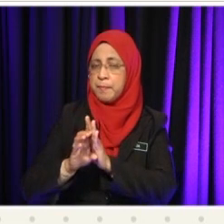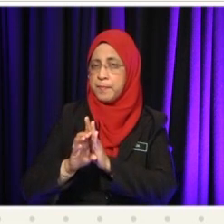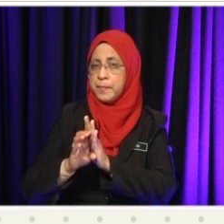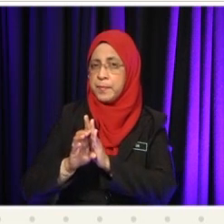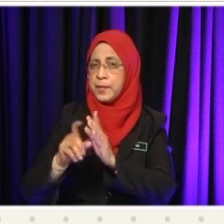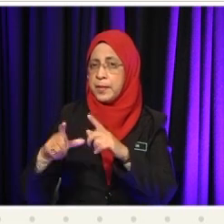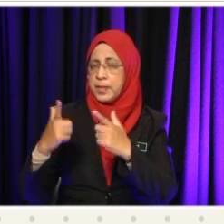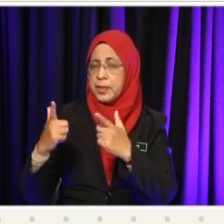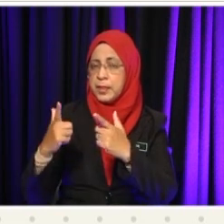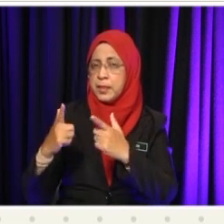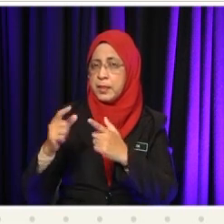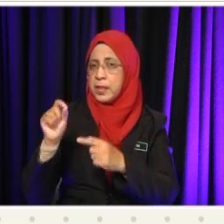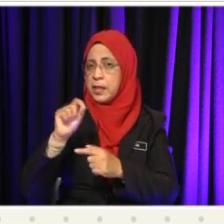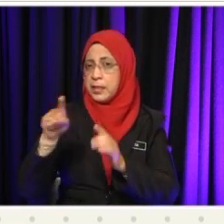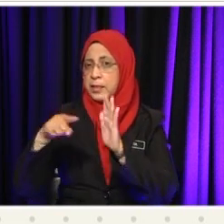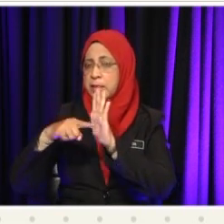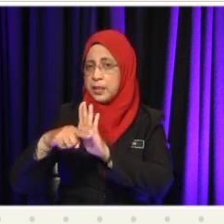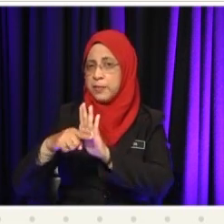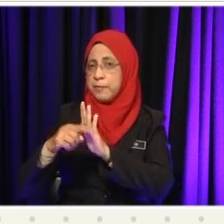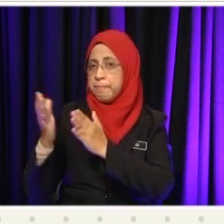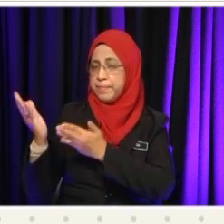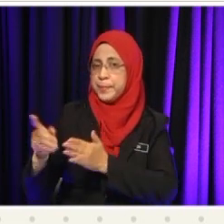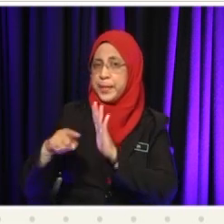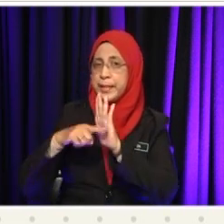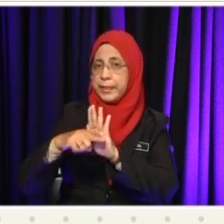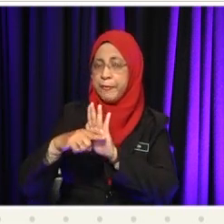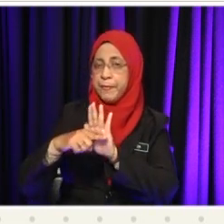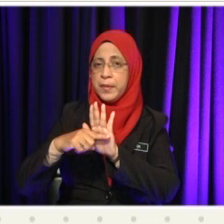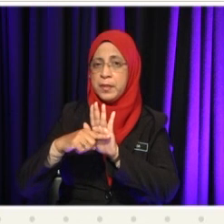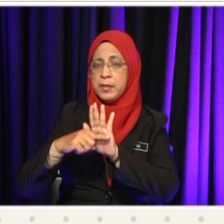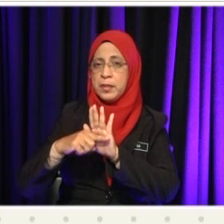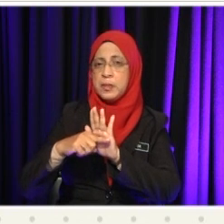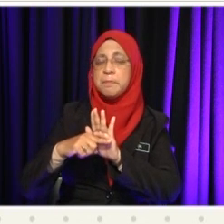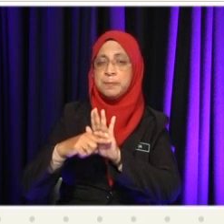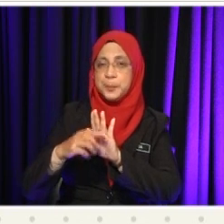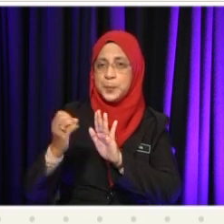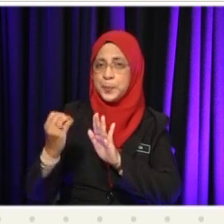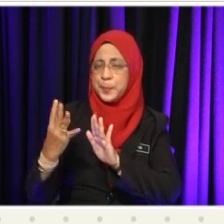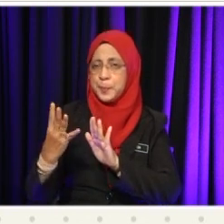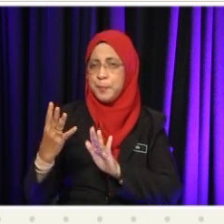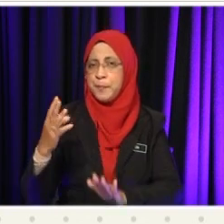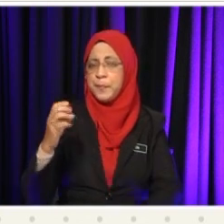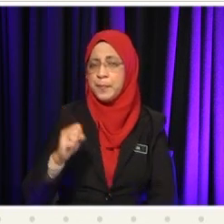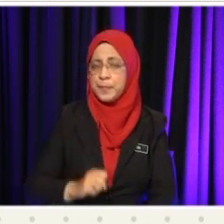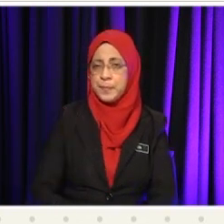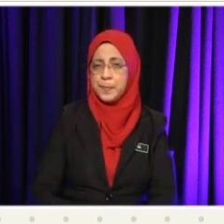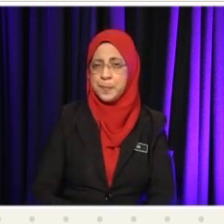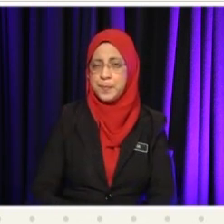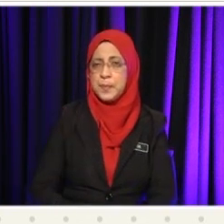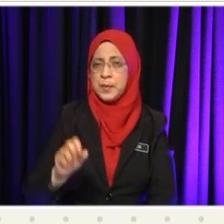yang lain negatif ini contoh negatif kita ambil koordinatnya adalah koordinatnya